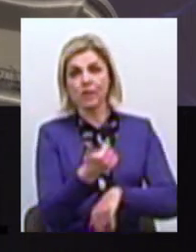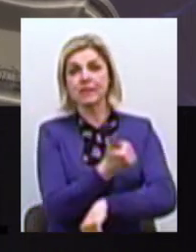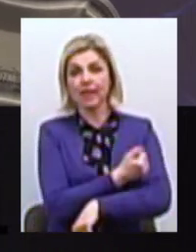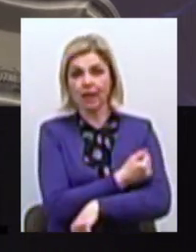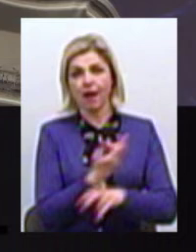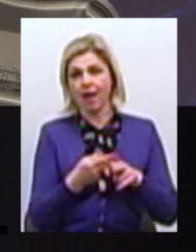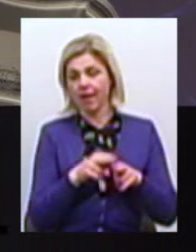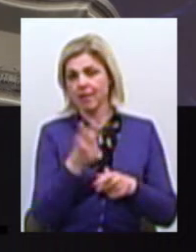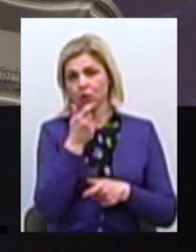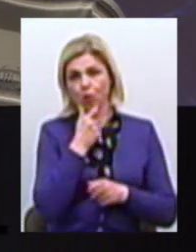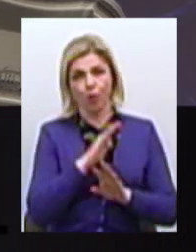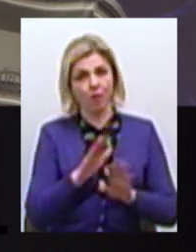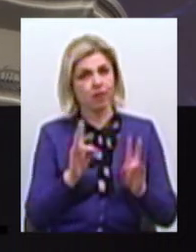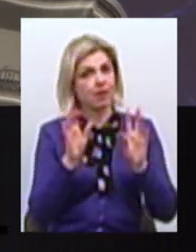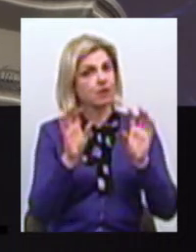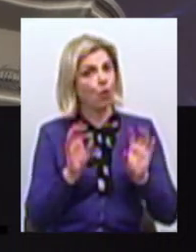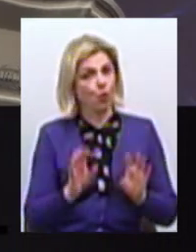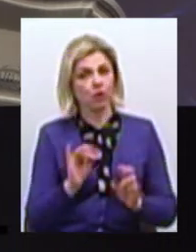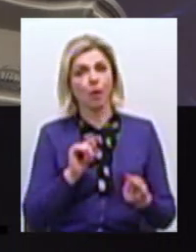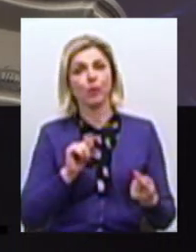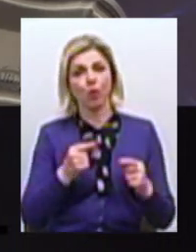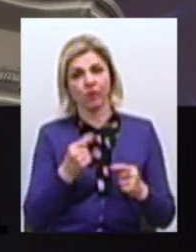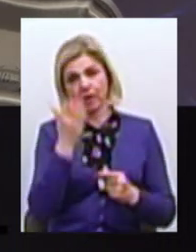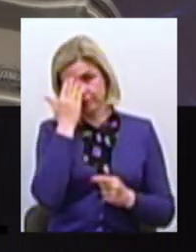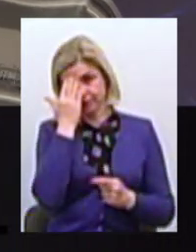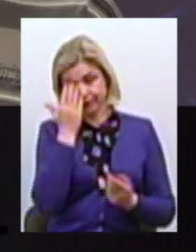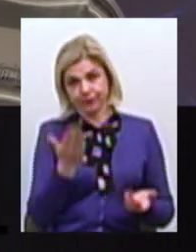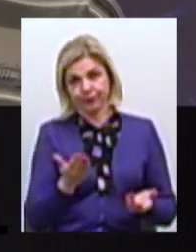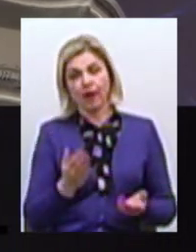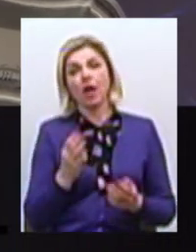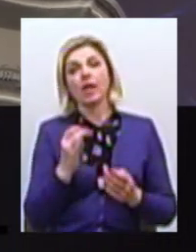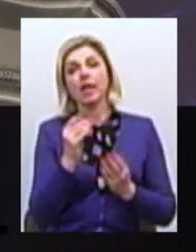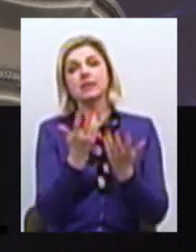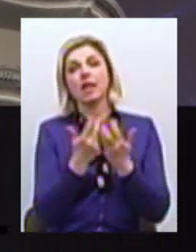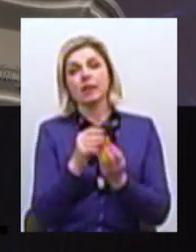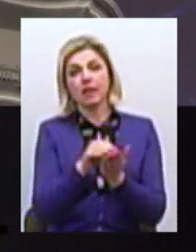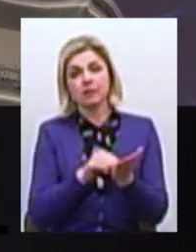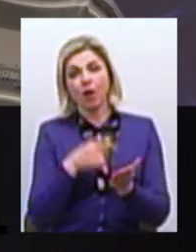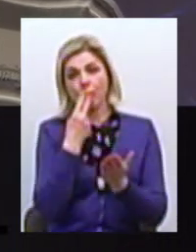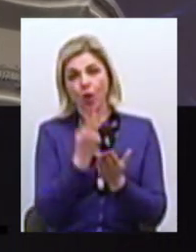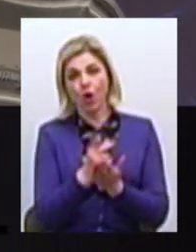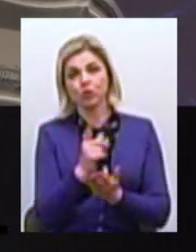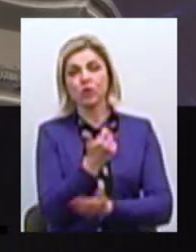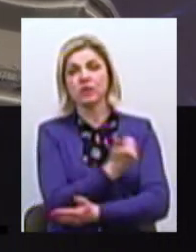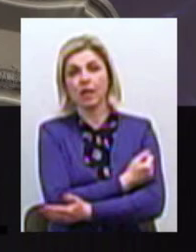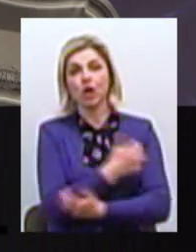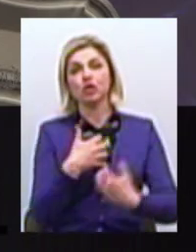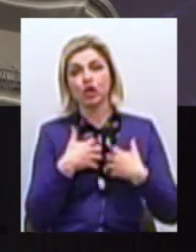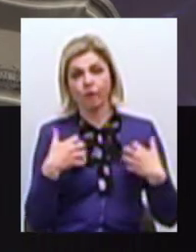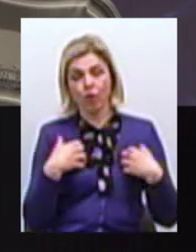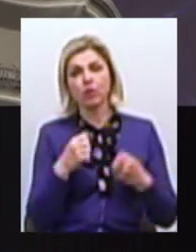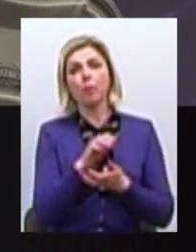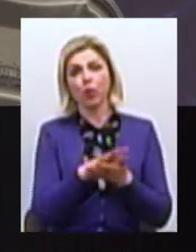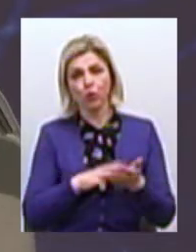это негуманно, незаконно и противоречит здравому смыслу. Статистика показывает, что стерилизованные животные все так же продолжают кусать